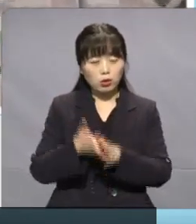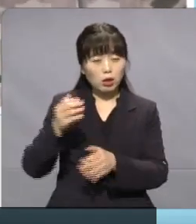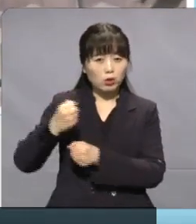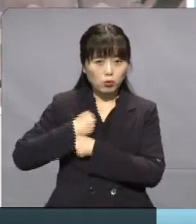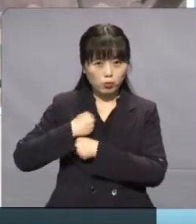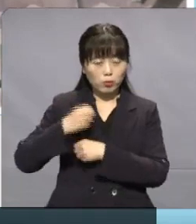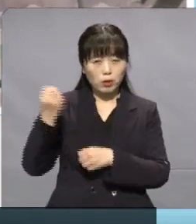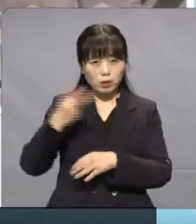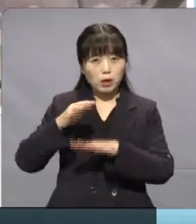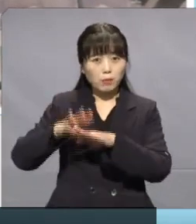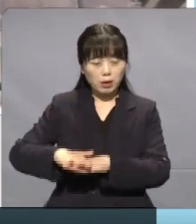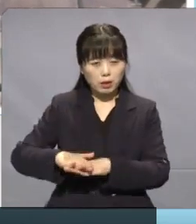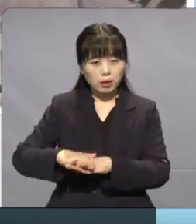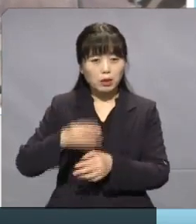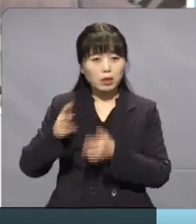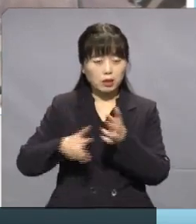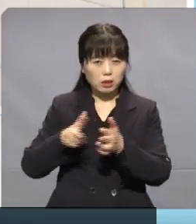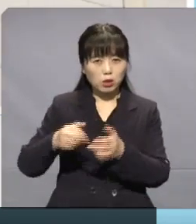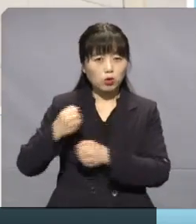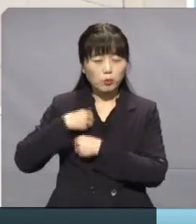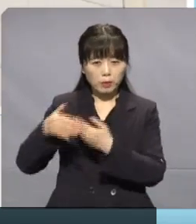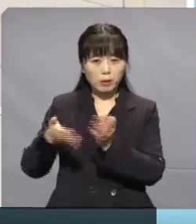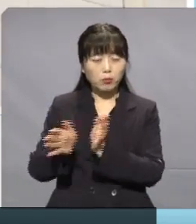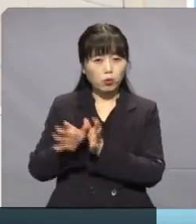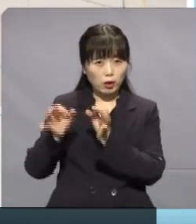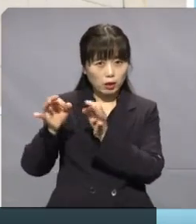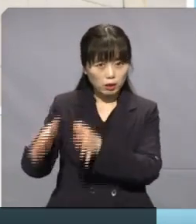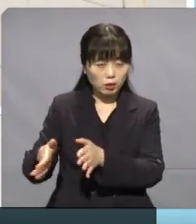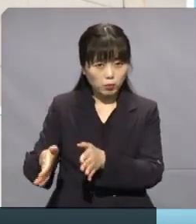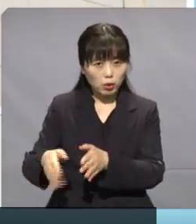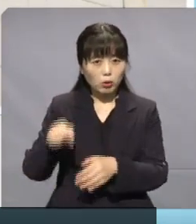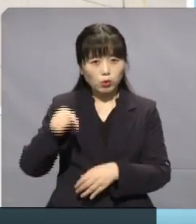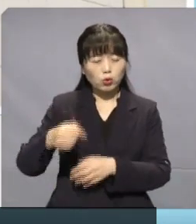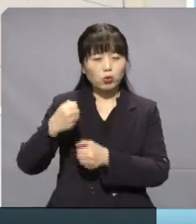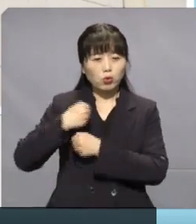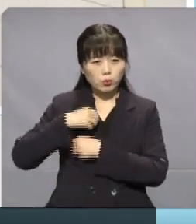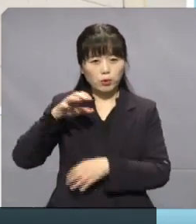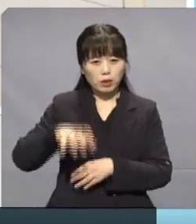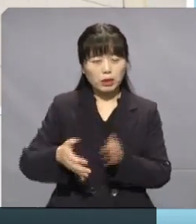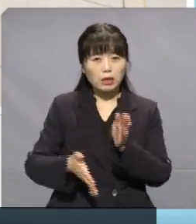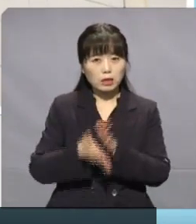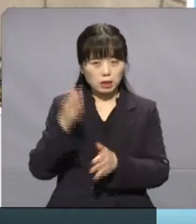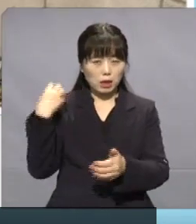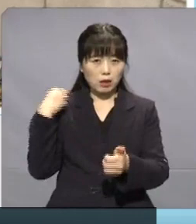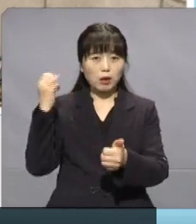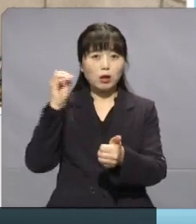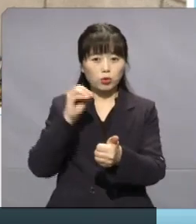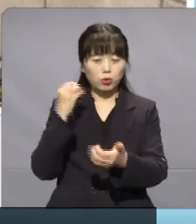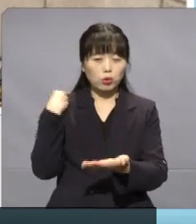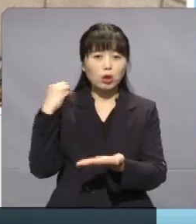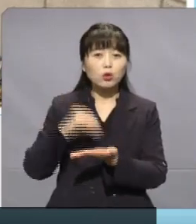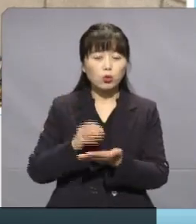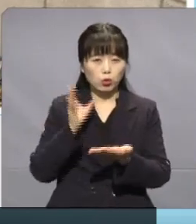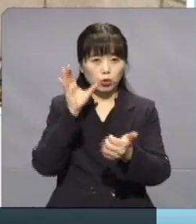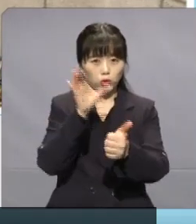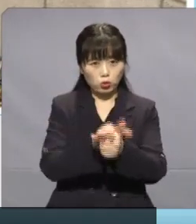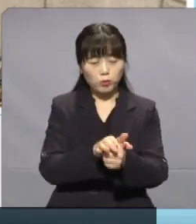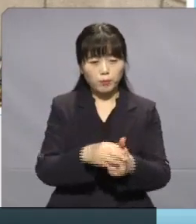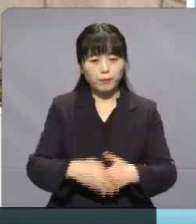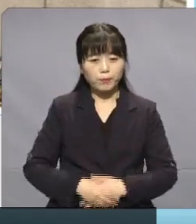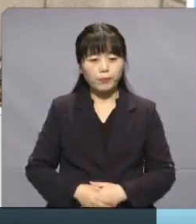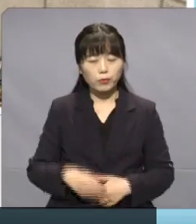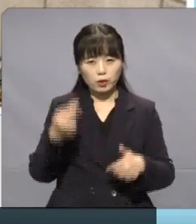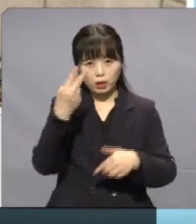대체 시설을 건립해서 국방부에 기부하고 예. 국방부는 군부지를 시에 양해하는 방식입니다. 예. 그래서 아까 말씀하신